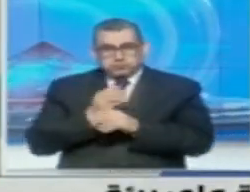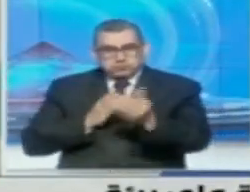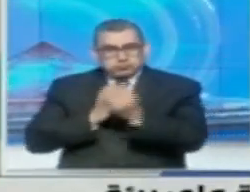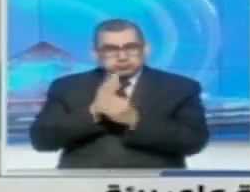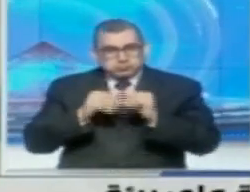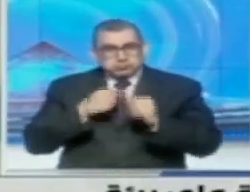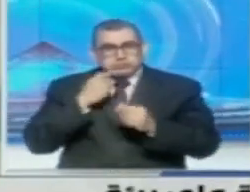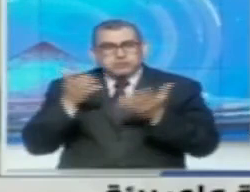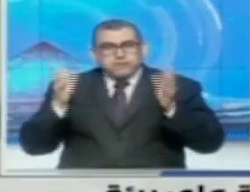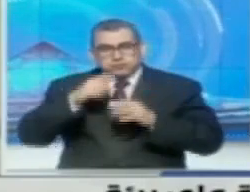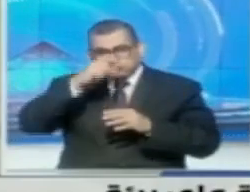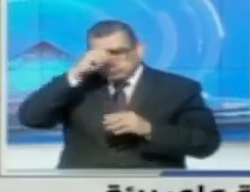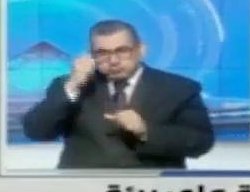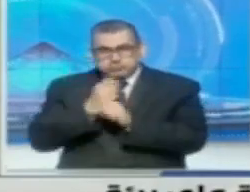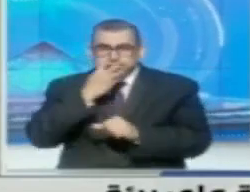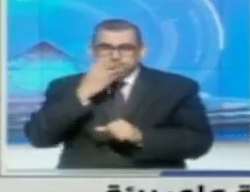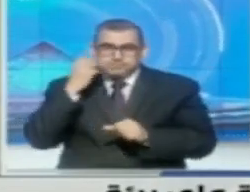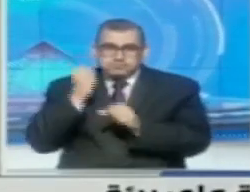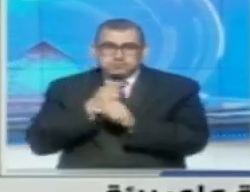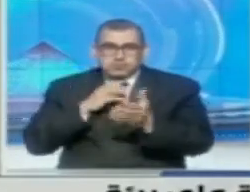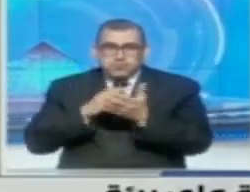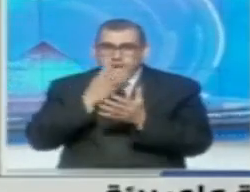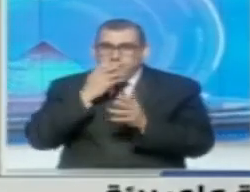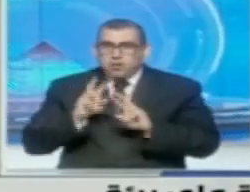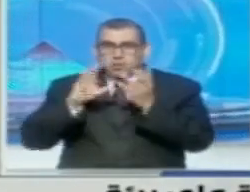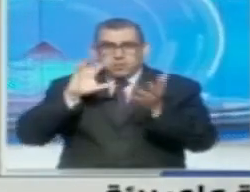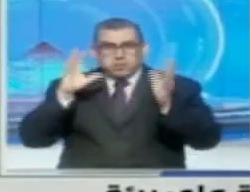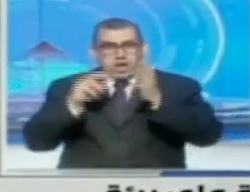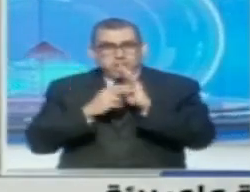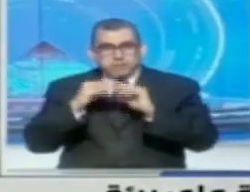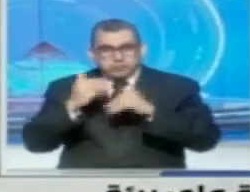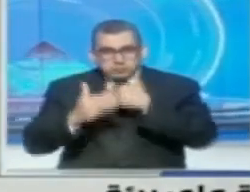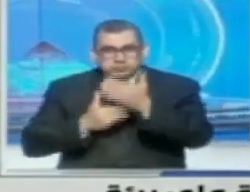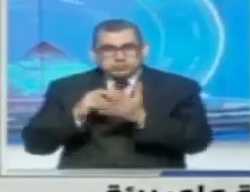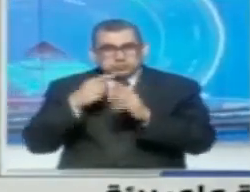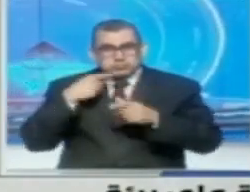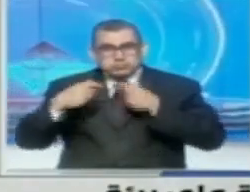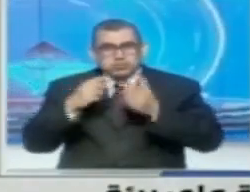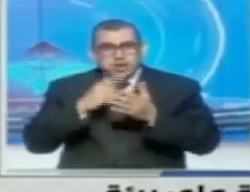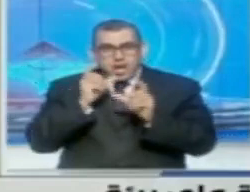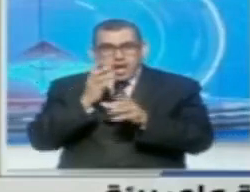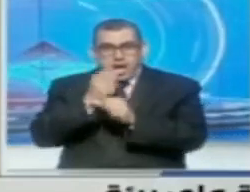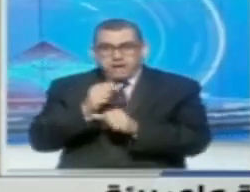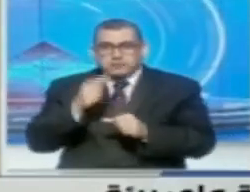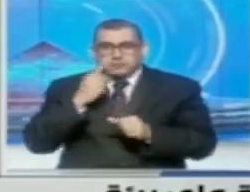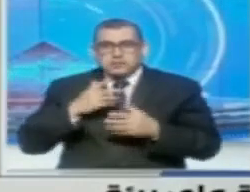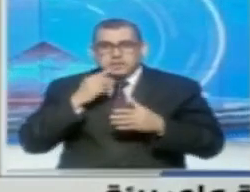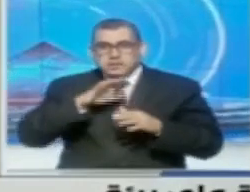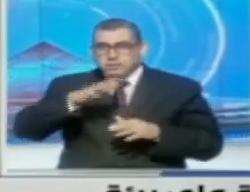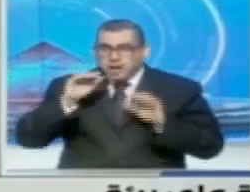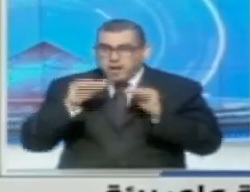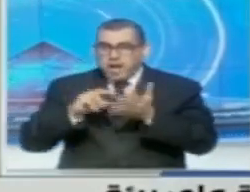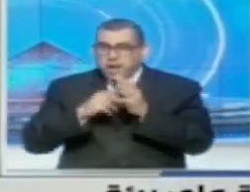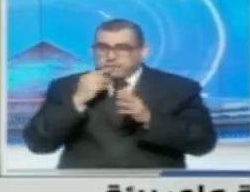وتبذل مزيدا من الجهود في قضية تغير المناخ وصون التنوع البيولوجي والحفاظ على البيئة الساحلية